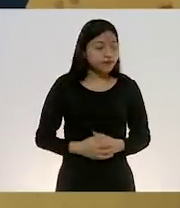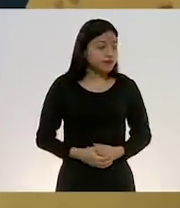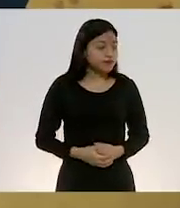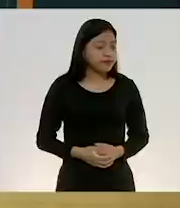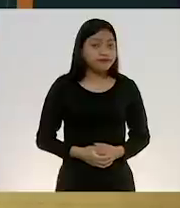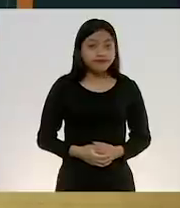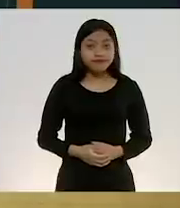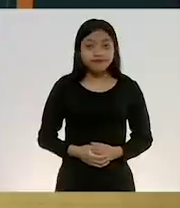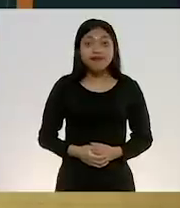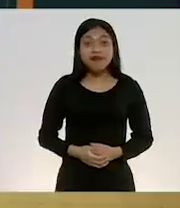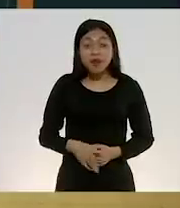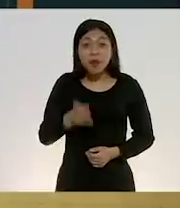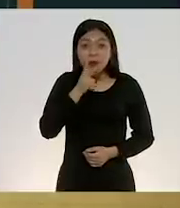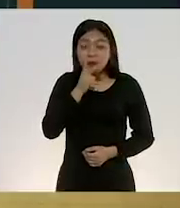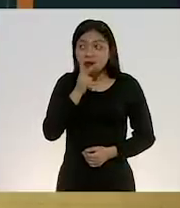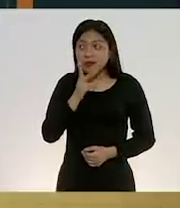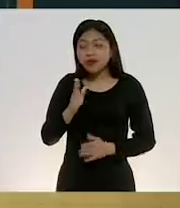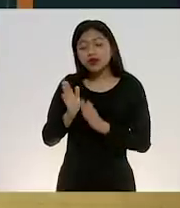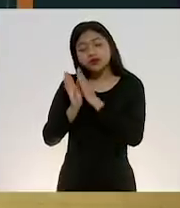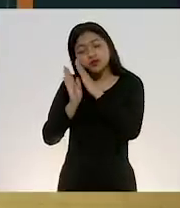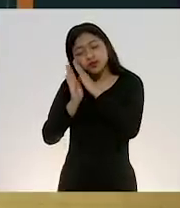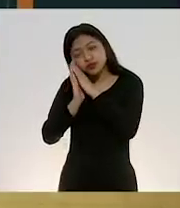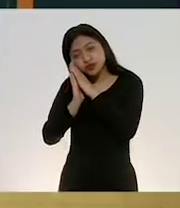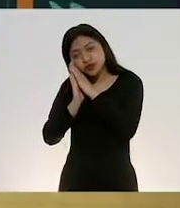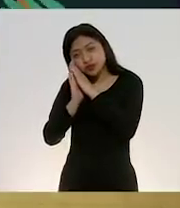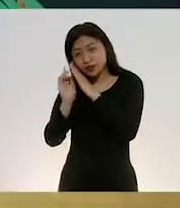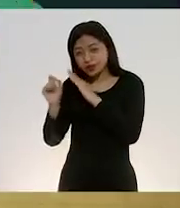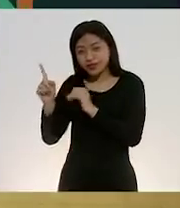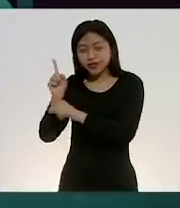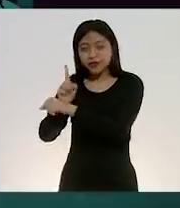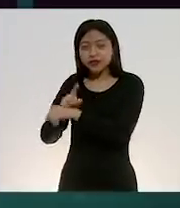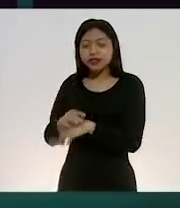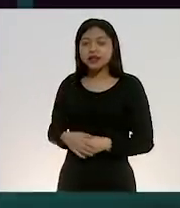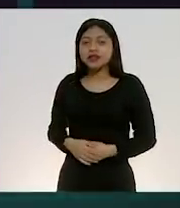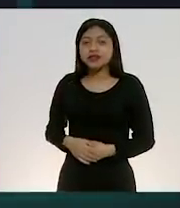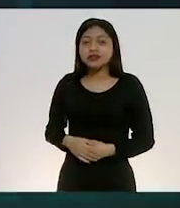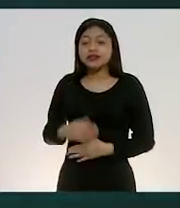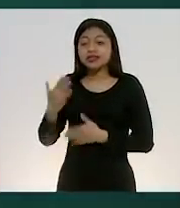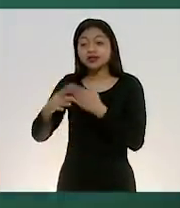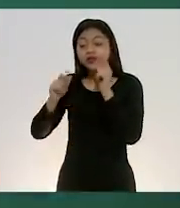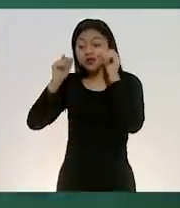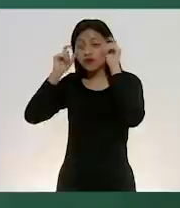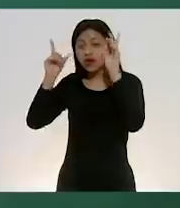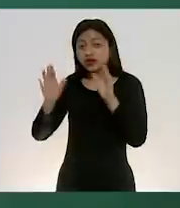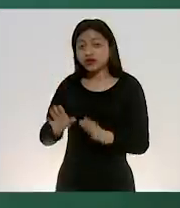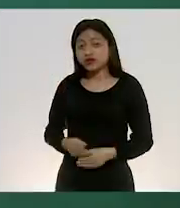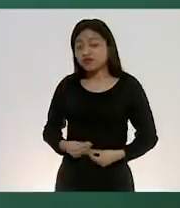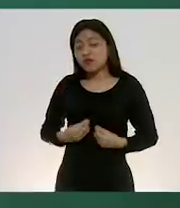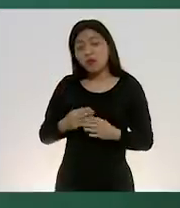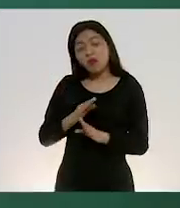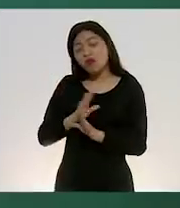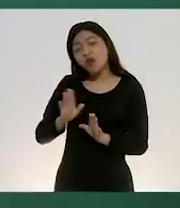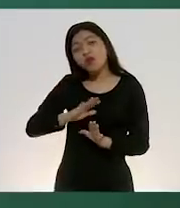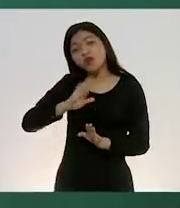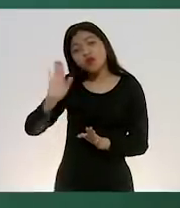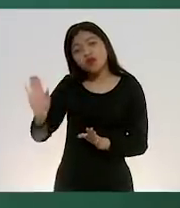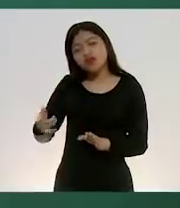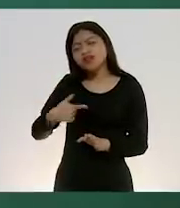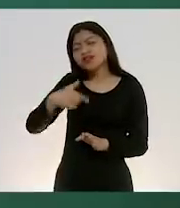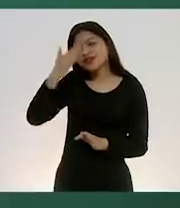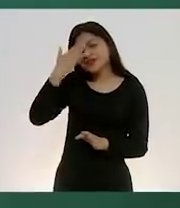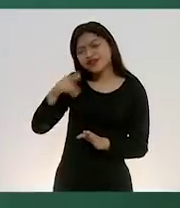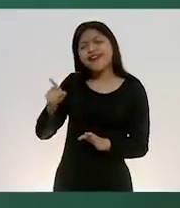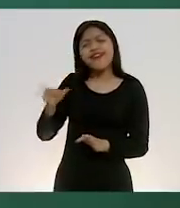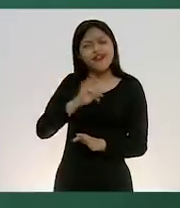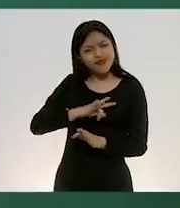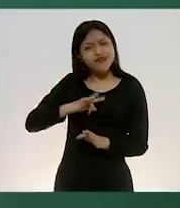Le kahchila wenel inyum. Le akamhelo. Matunkah ahi. Chembale tene